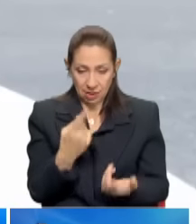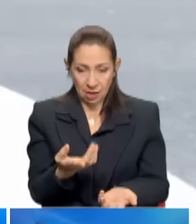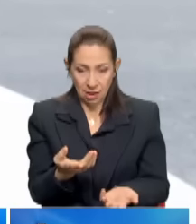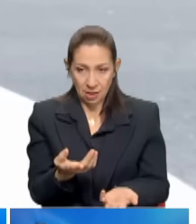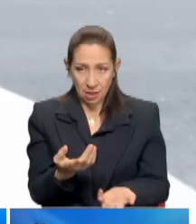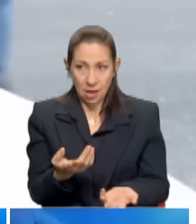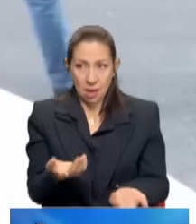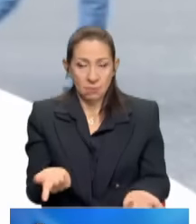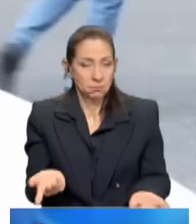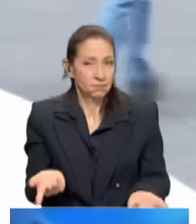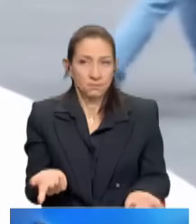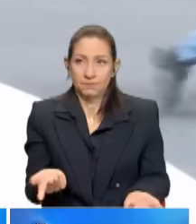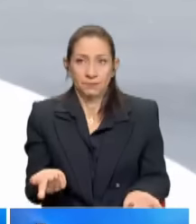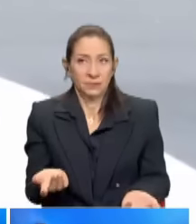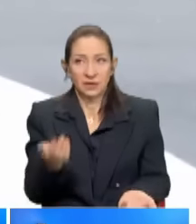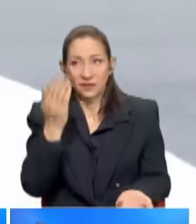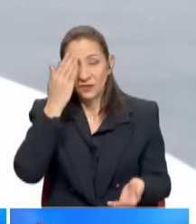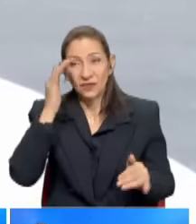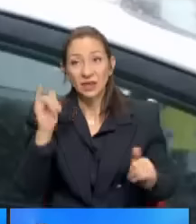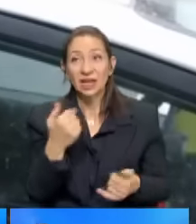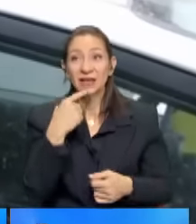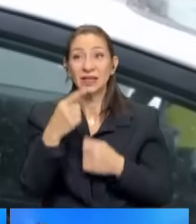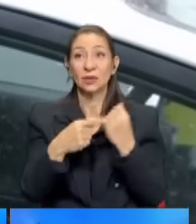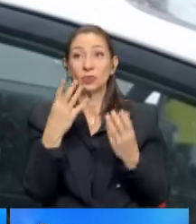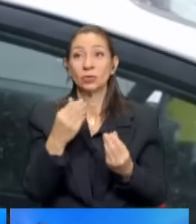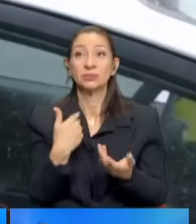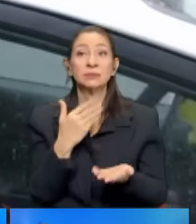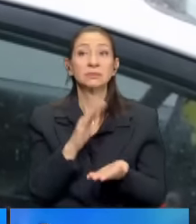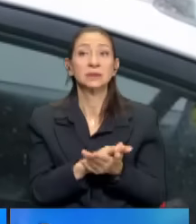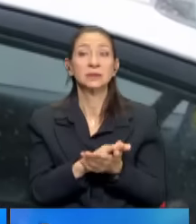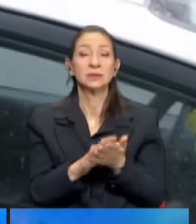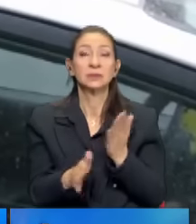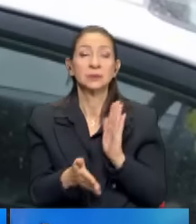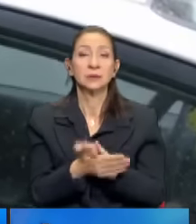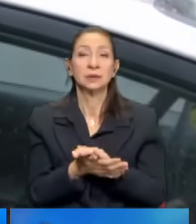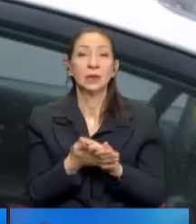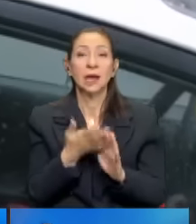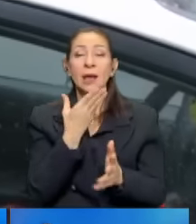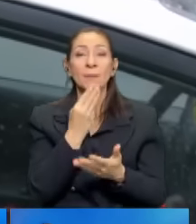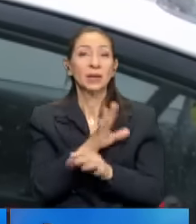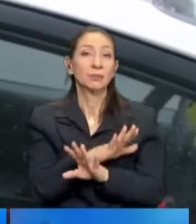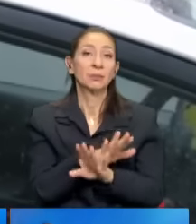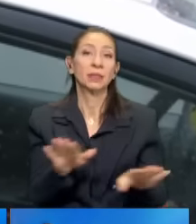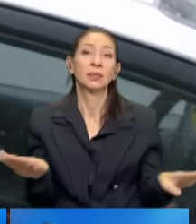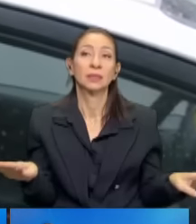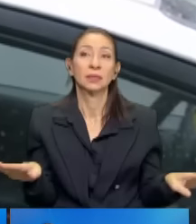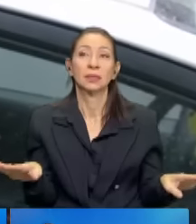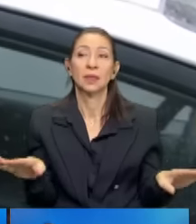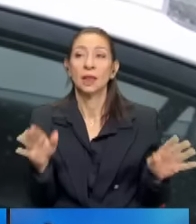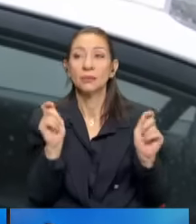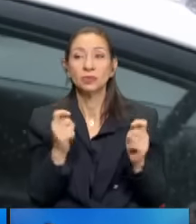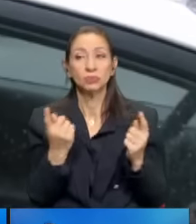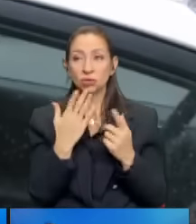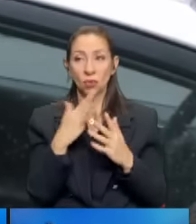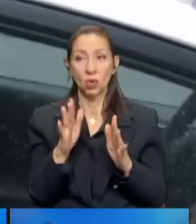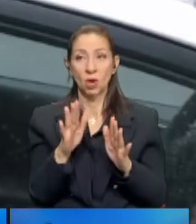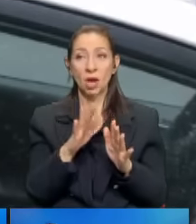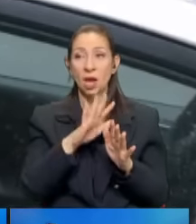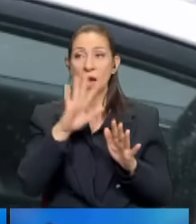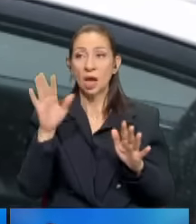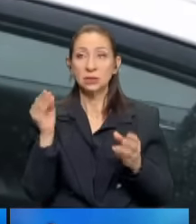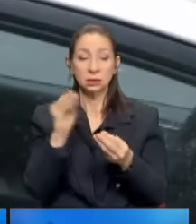ama maalesef sefer tili oldu bizim için zaten bittik emekli bitti yani yapılacak bir şey yok her